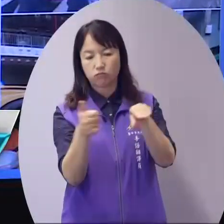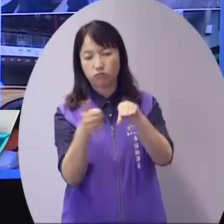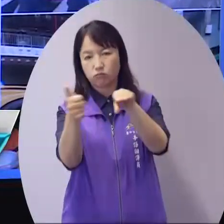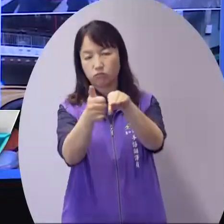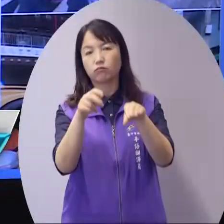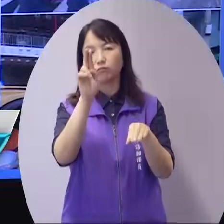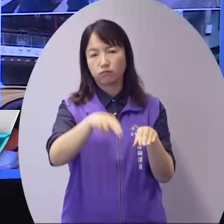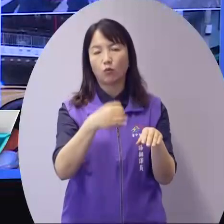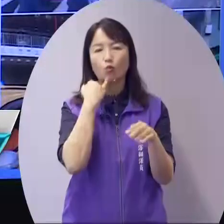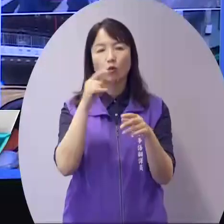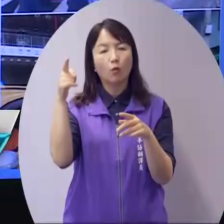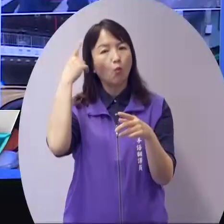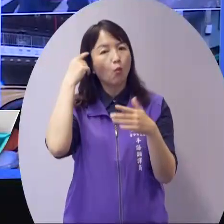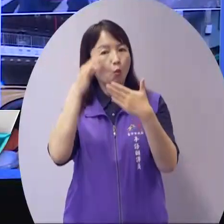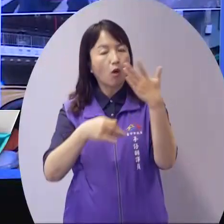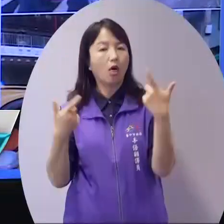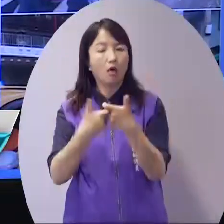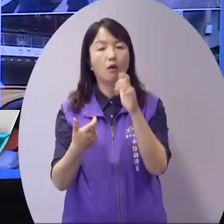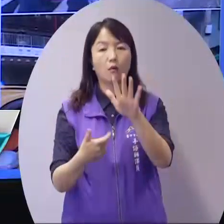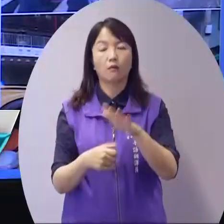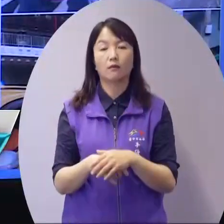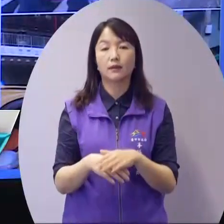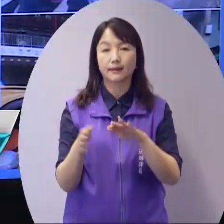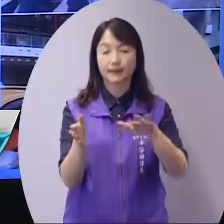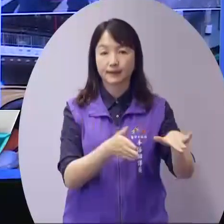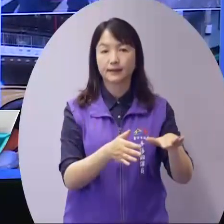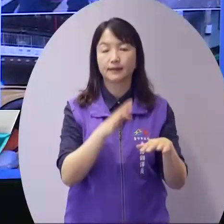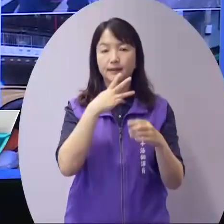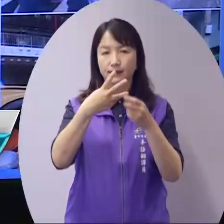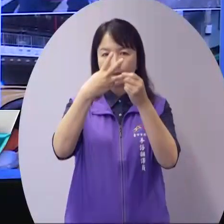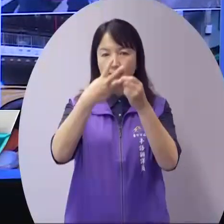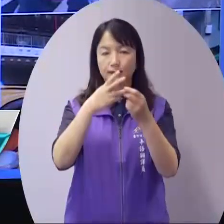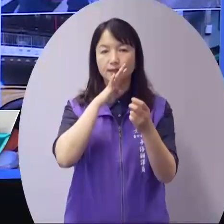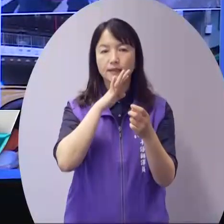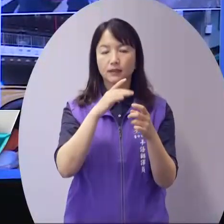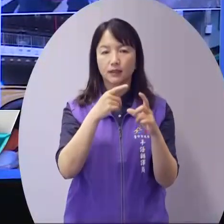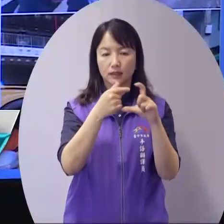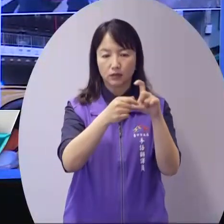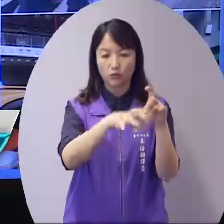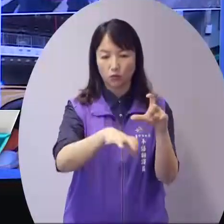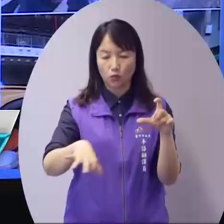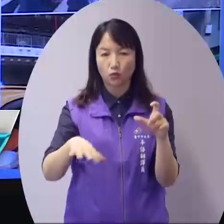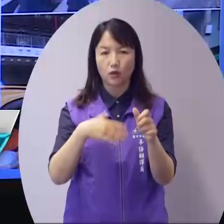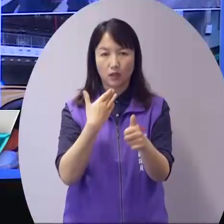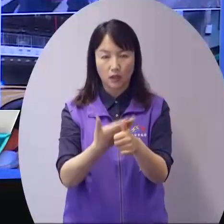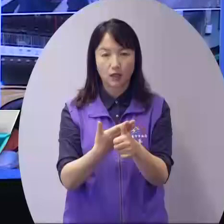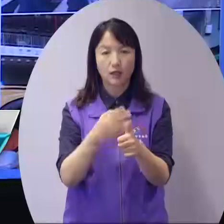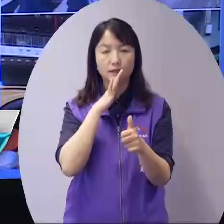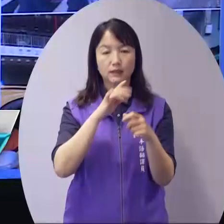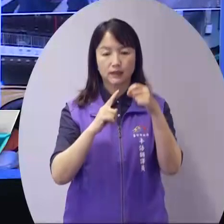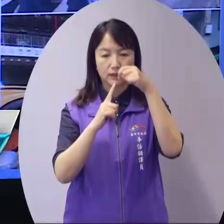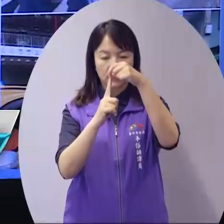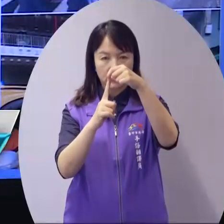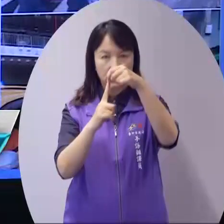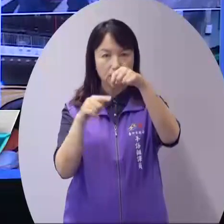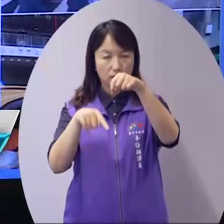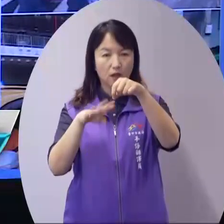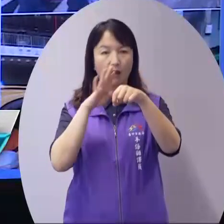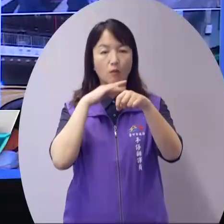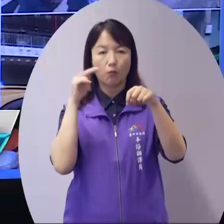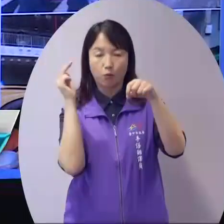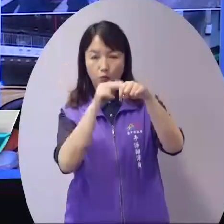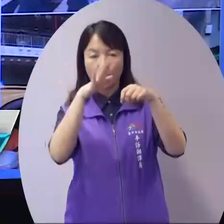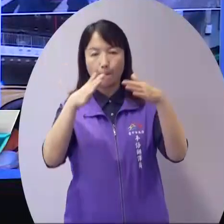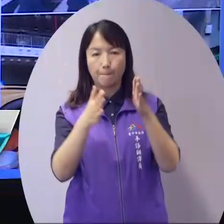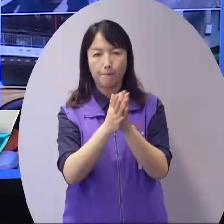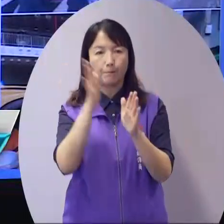才能服务到民众的需求。第三个，针对特定的区域里面，事实上它不用这个站牌，它是随招随